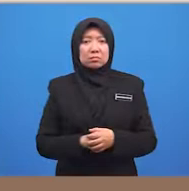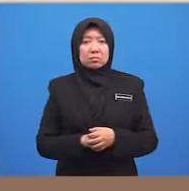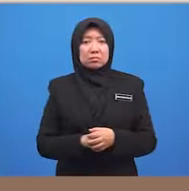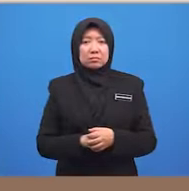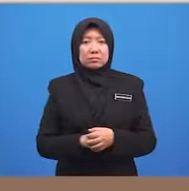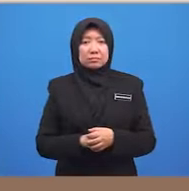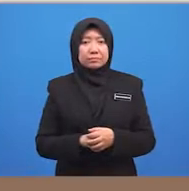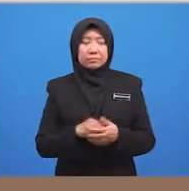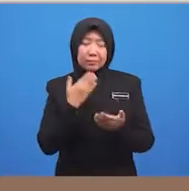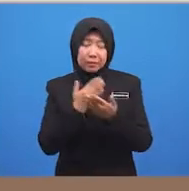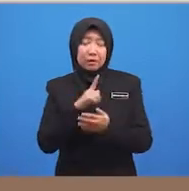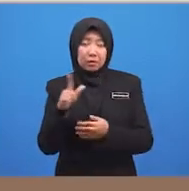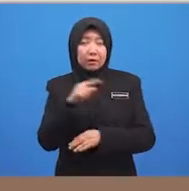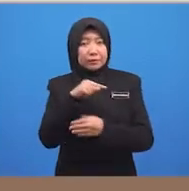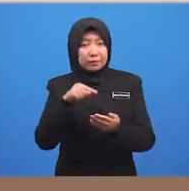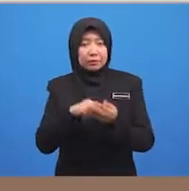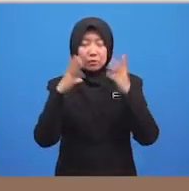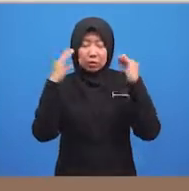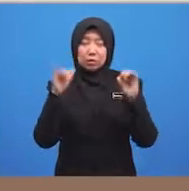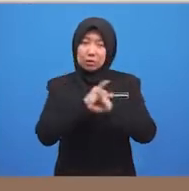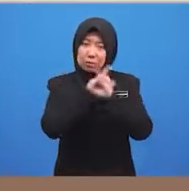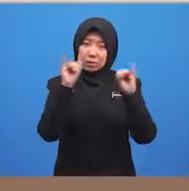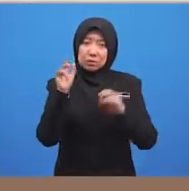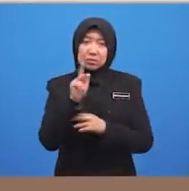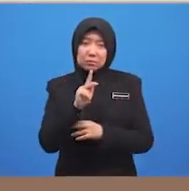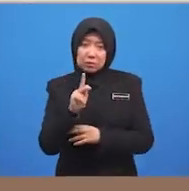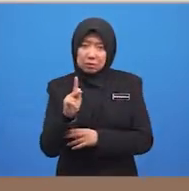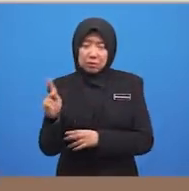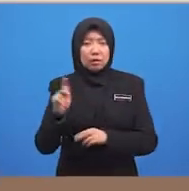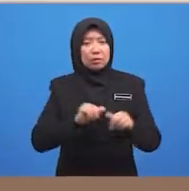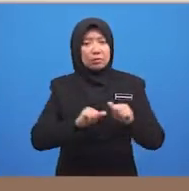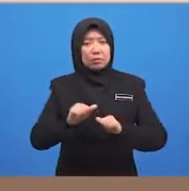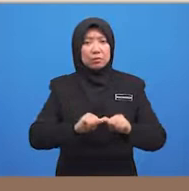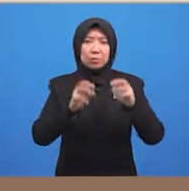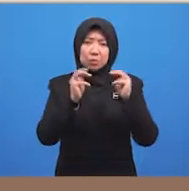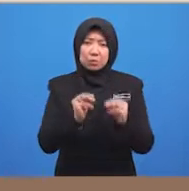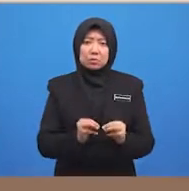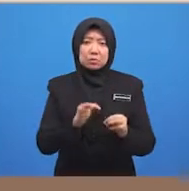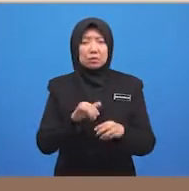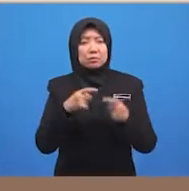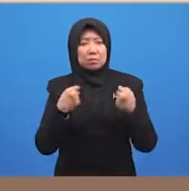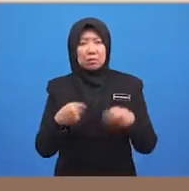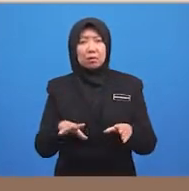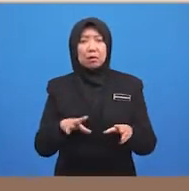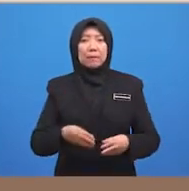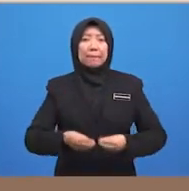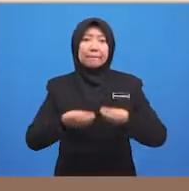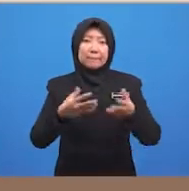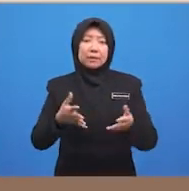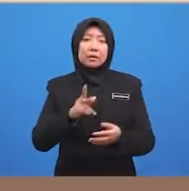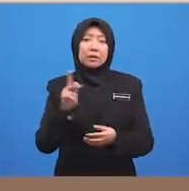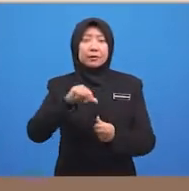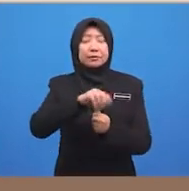Baiklah murid-murid, hari ini cikgu akan menerangkan beberapa aktiviti manusia yang telah memberi kesan